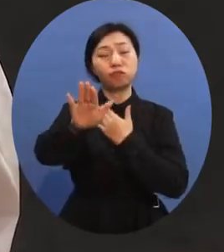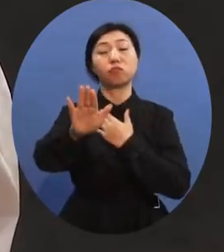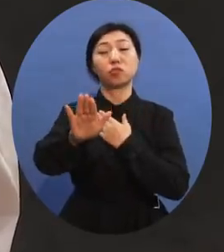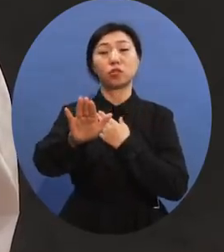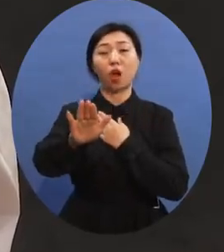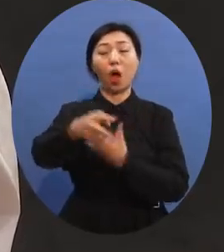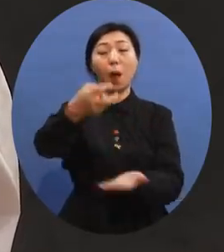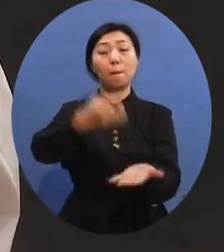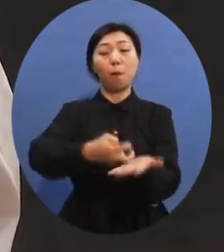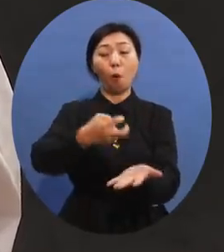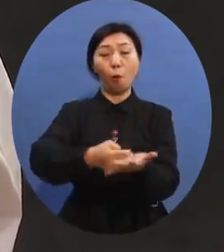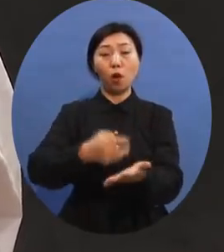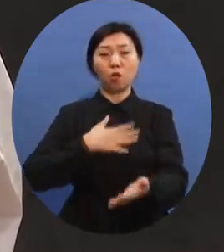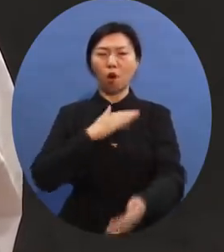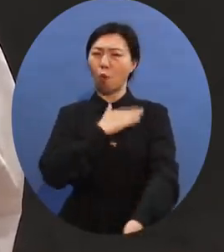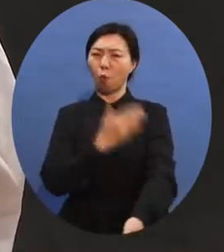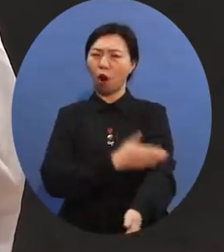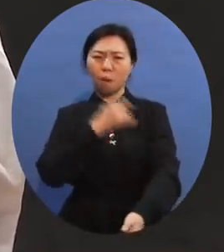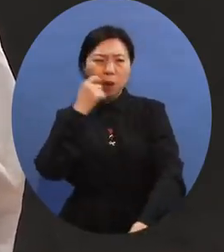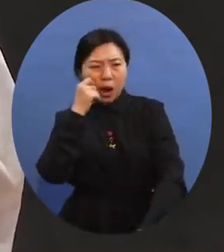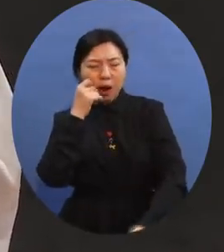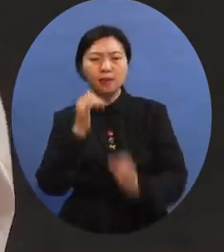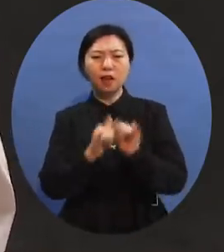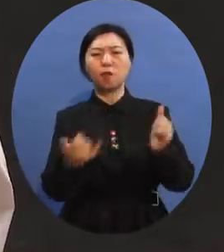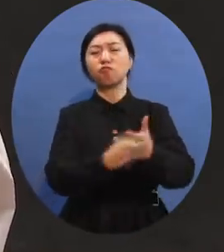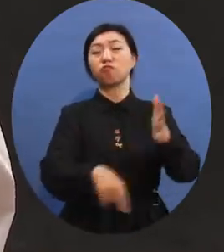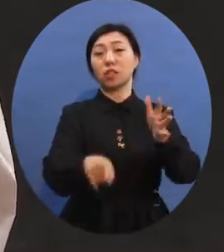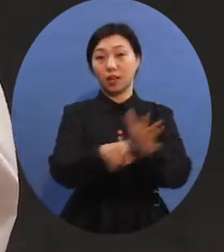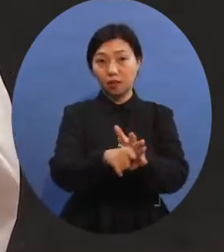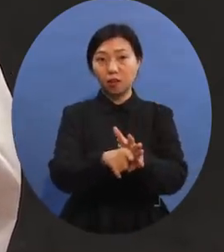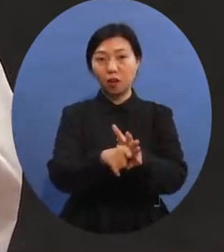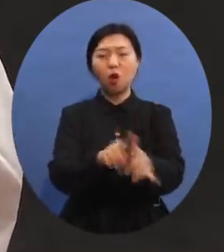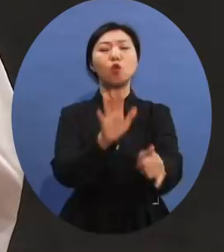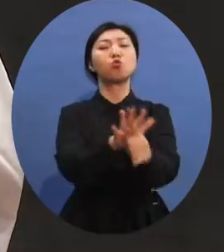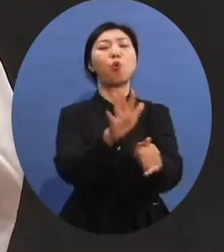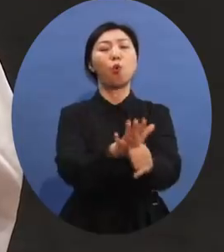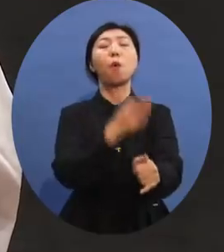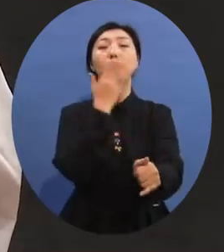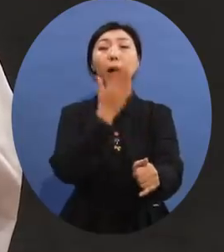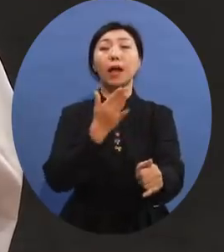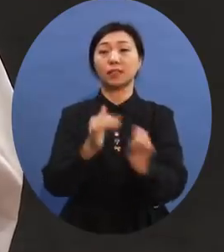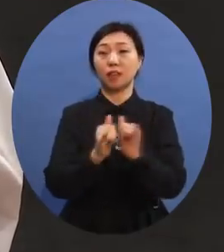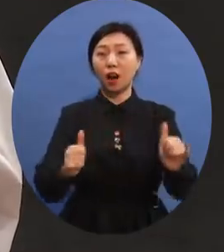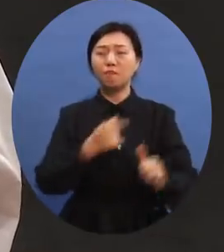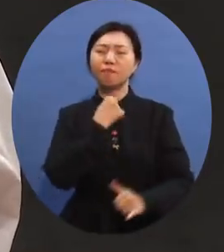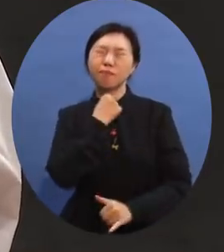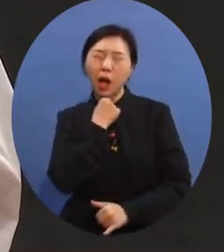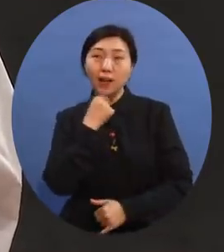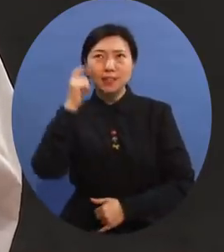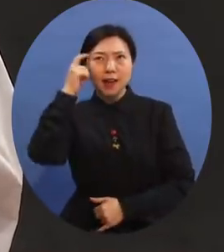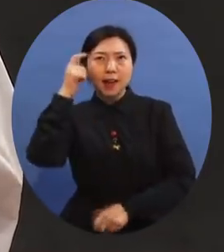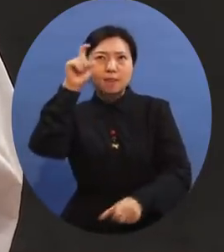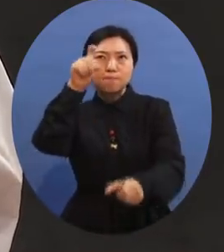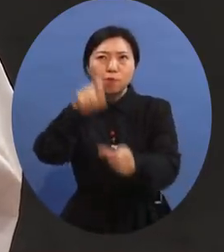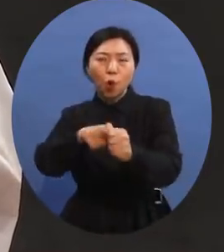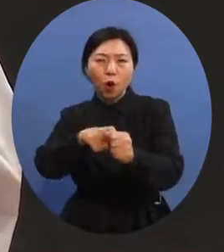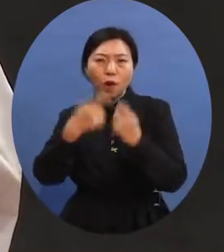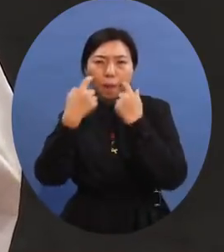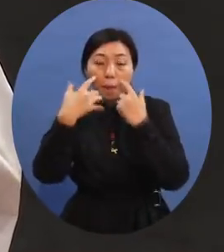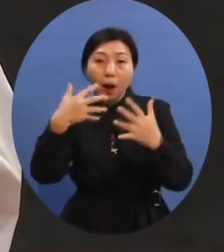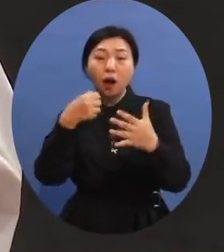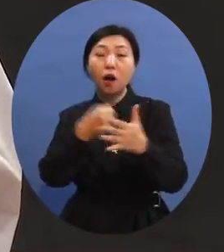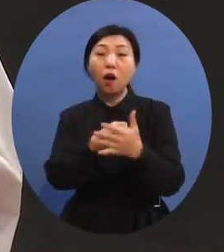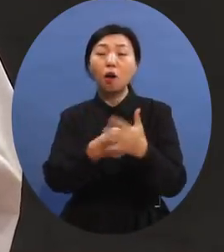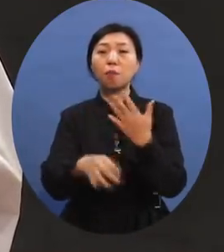앞으로 법률적 자기 권리를 못 찾아먹는 사람을 위해서 내가 도움이 되는 사람이 돼야 되겠다. 이렇게 목표를 세우고 공부를